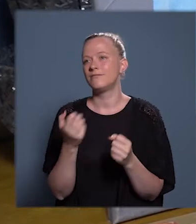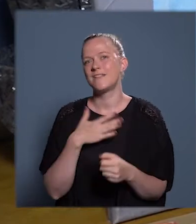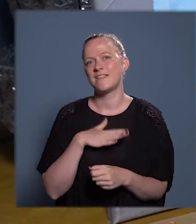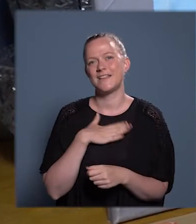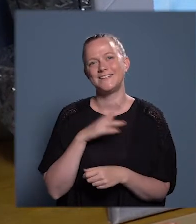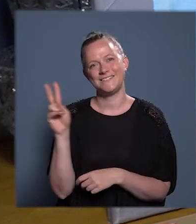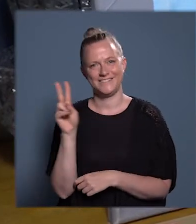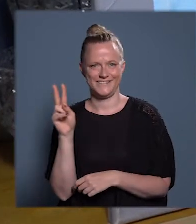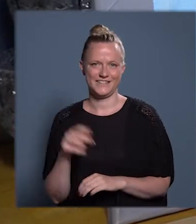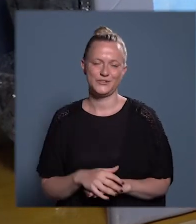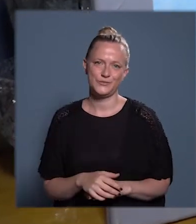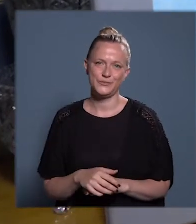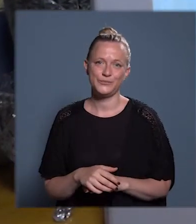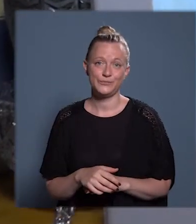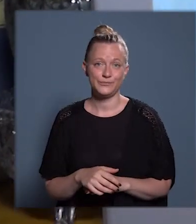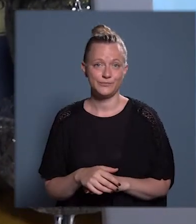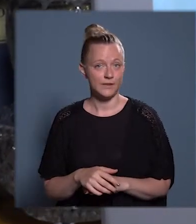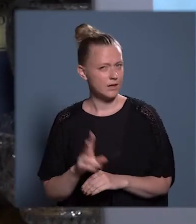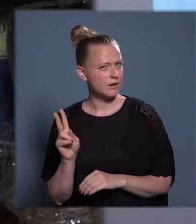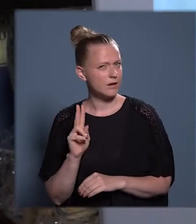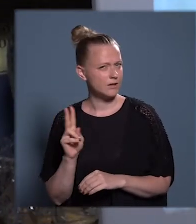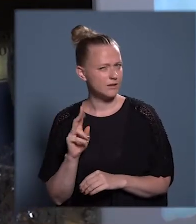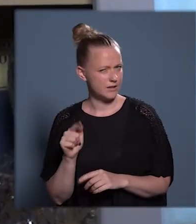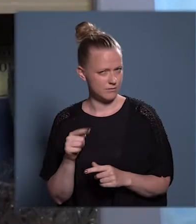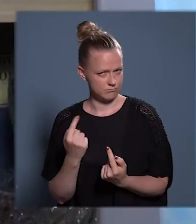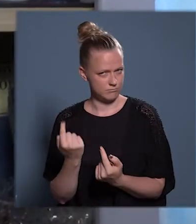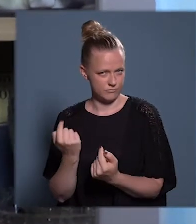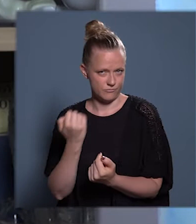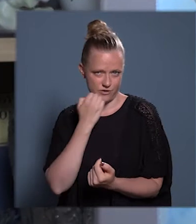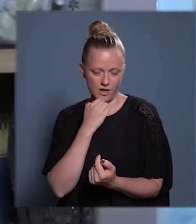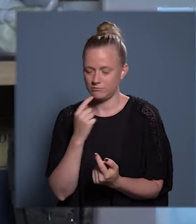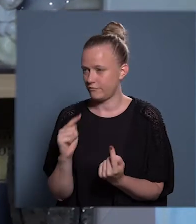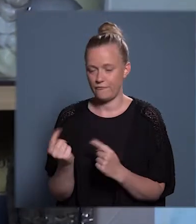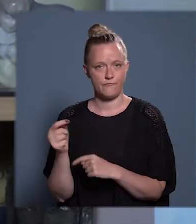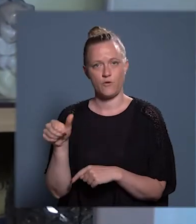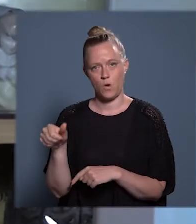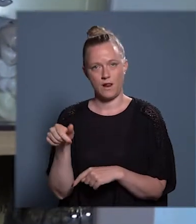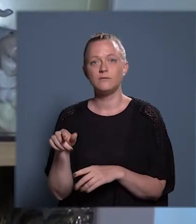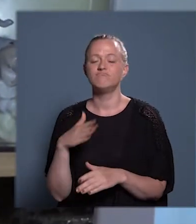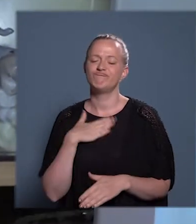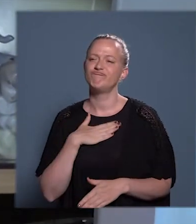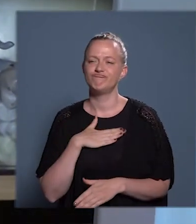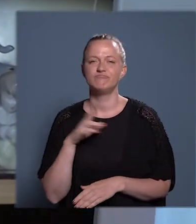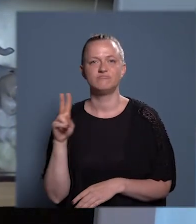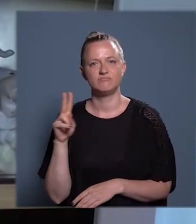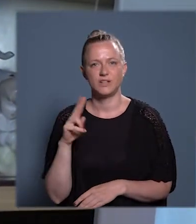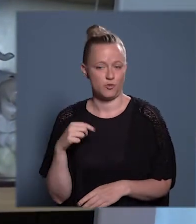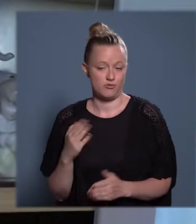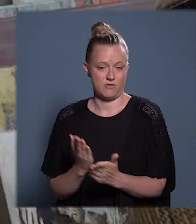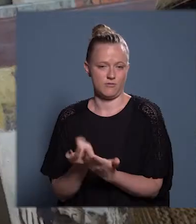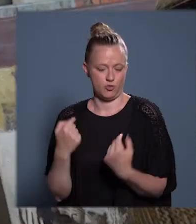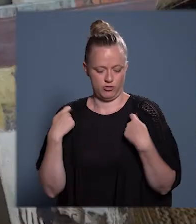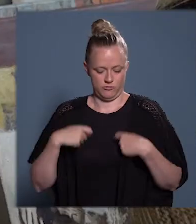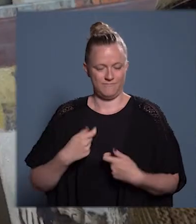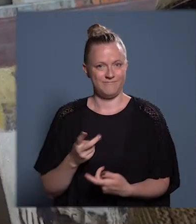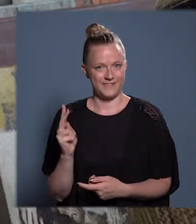kékeket. És az a kék az ön színe, mondhatjuk, hogy leginkább tud vele azonosulni? Igen. Most is kékben van. Igen,